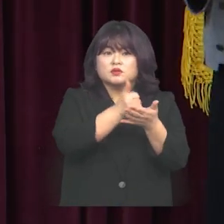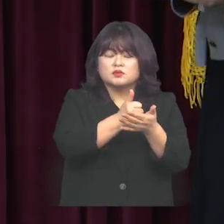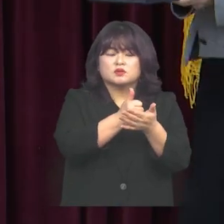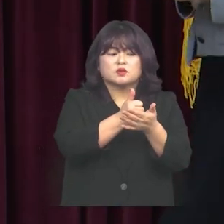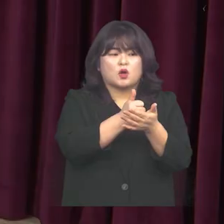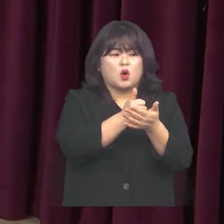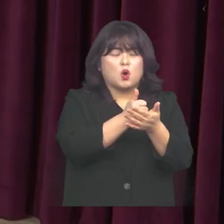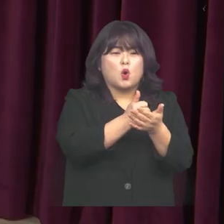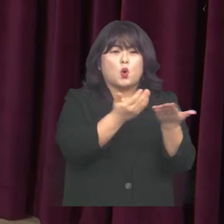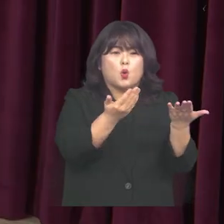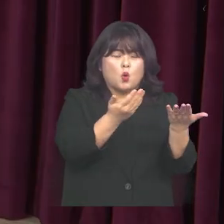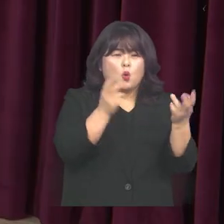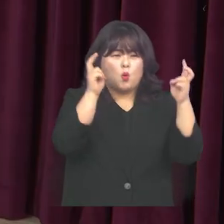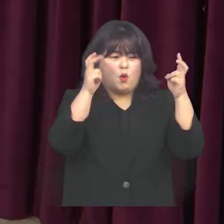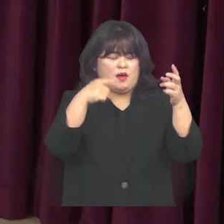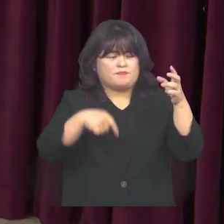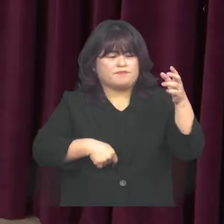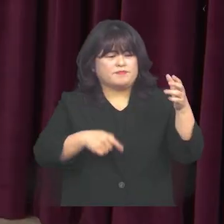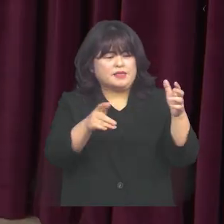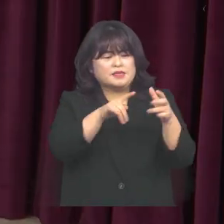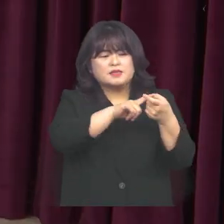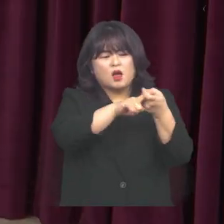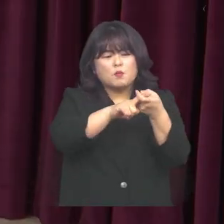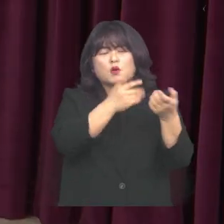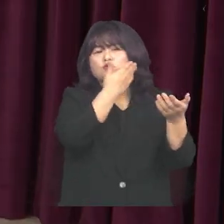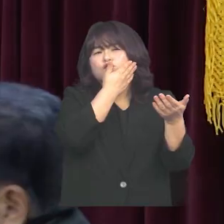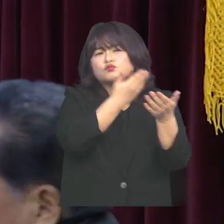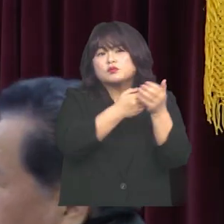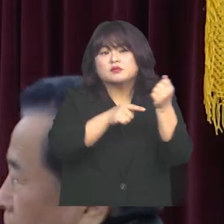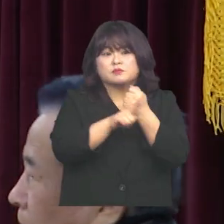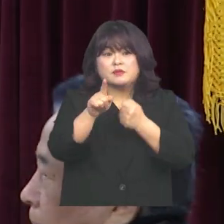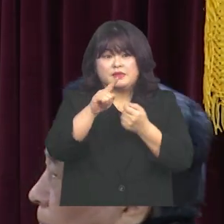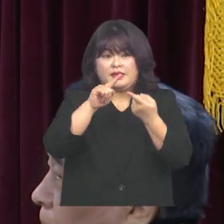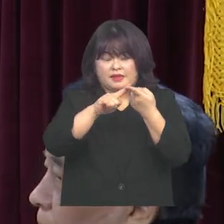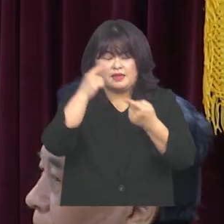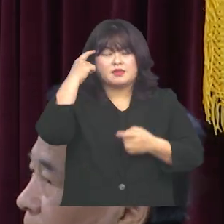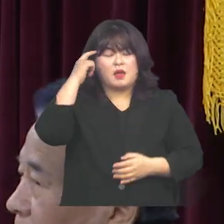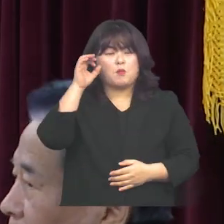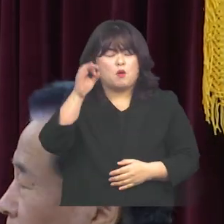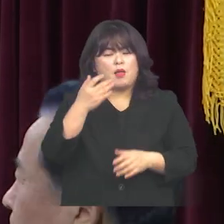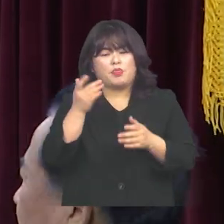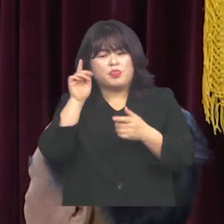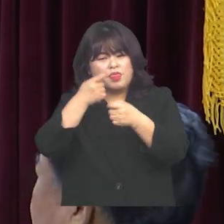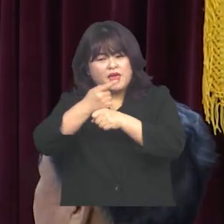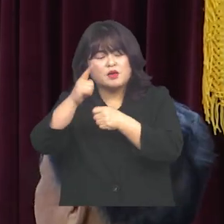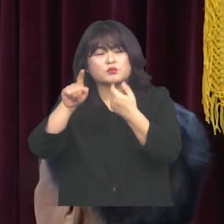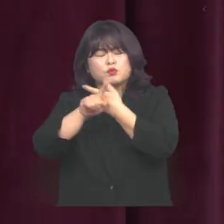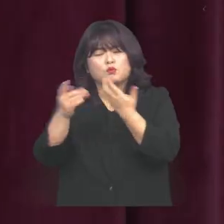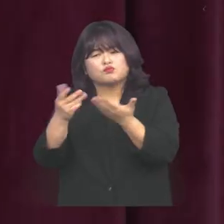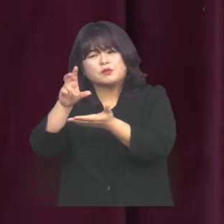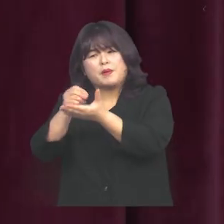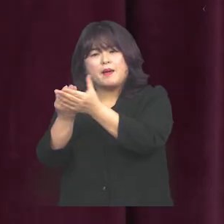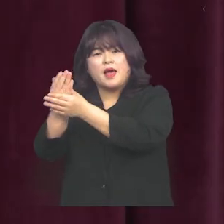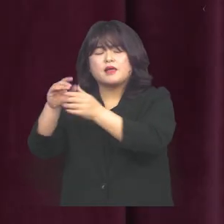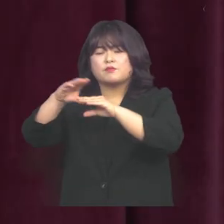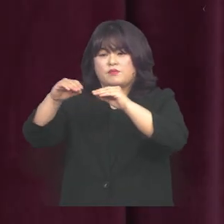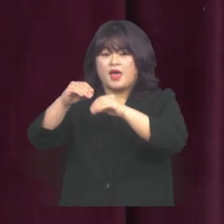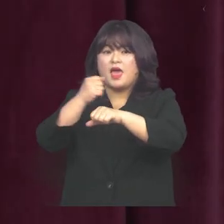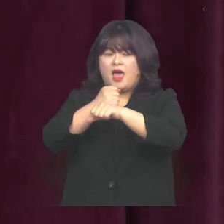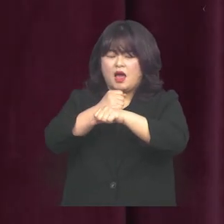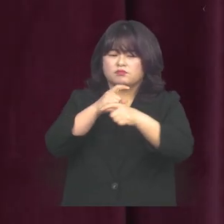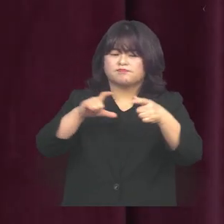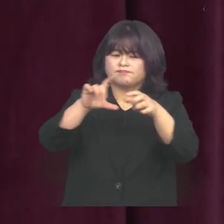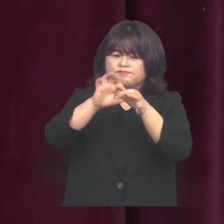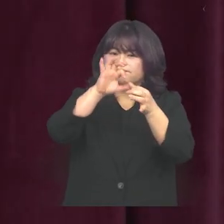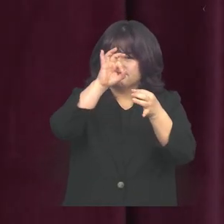이상일 시장은 노사민정협의회 역할의 중요성을 강조하며 내년에도 현장의 여러 문제를 해결하고 더 좋은